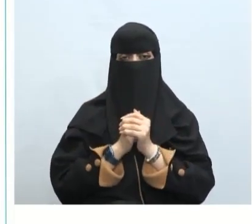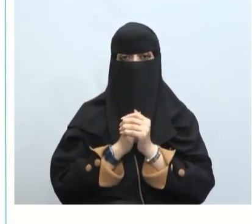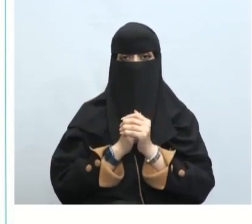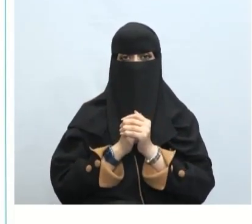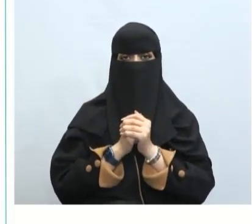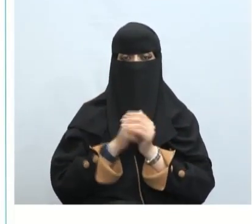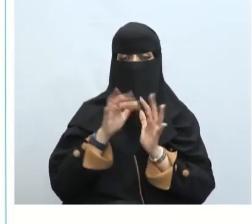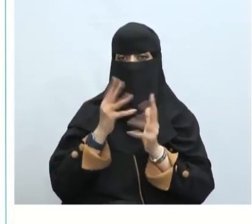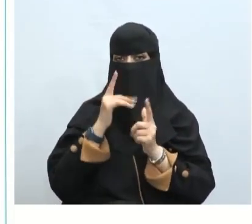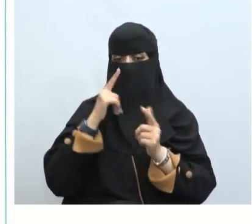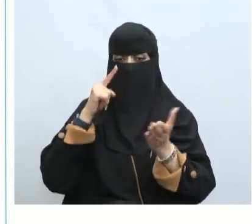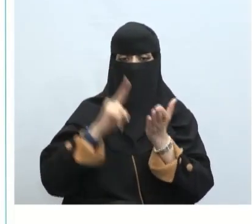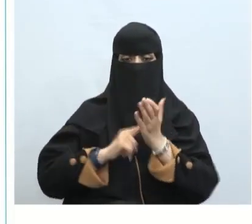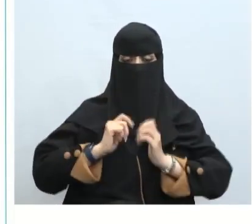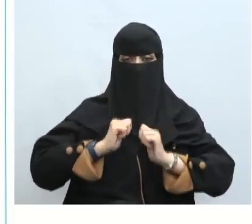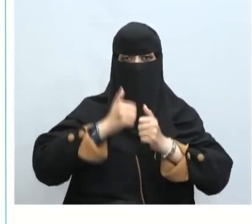الضوابط